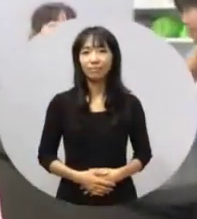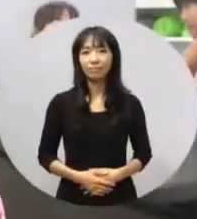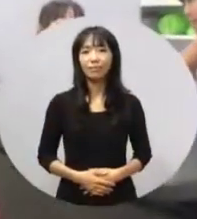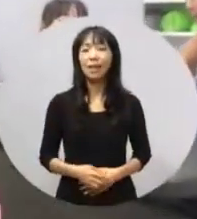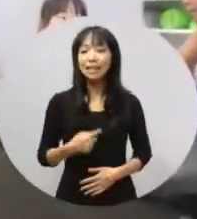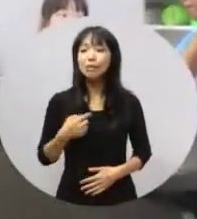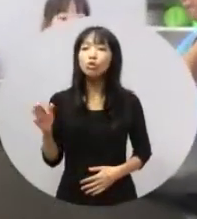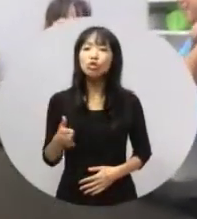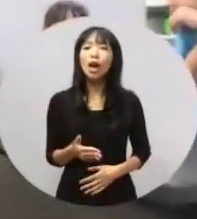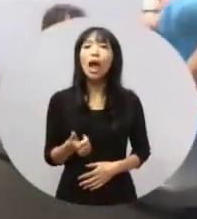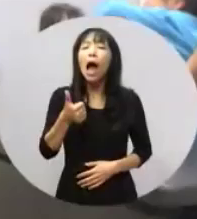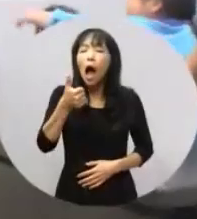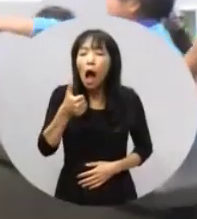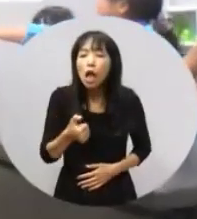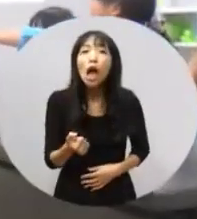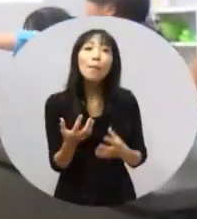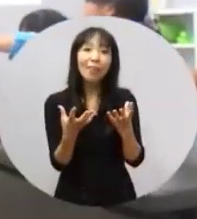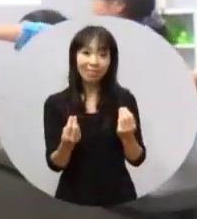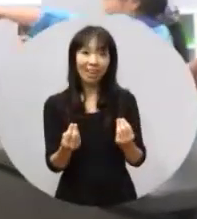me